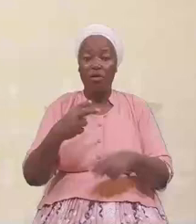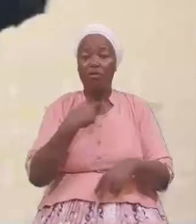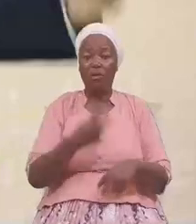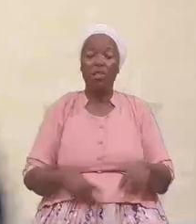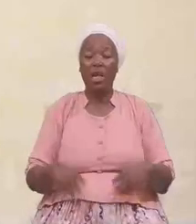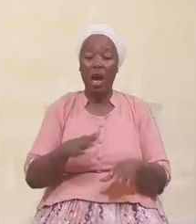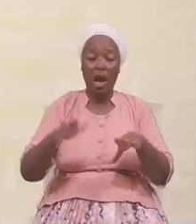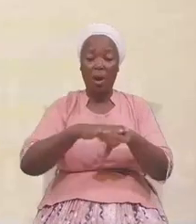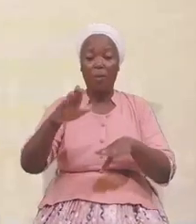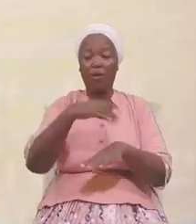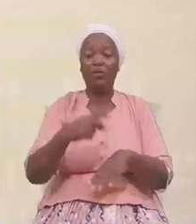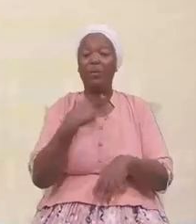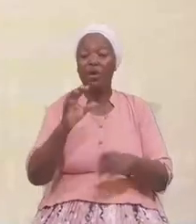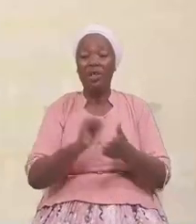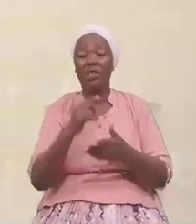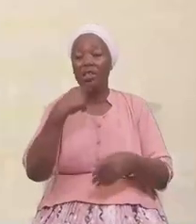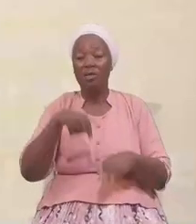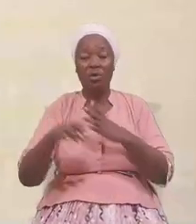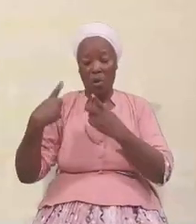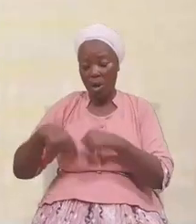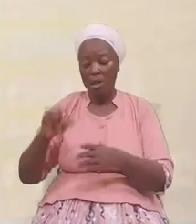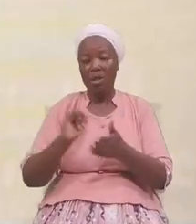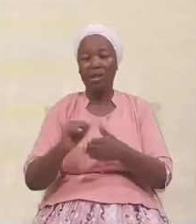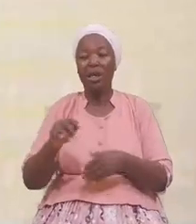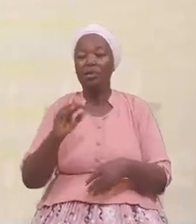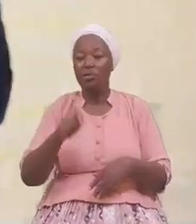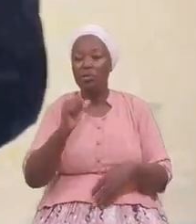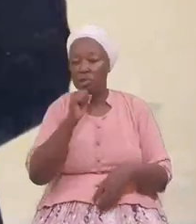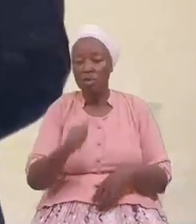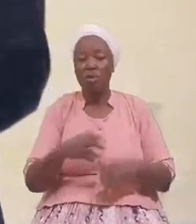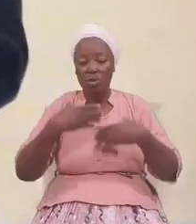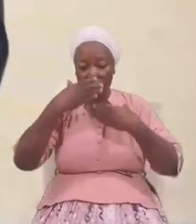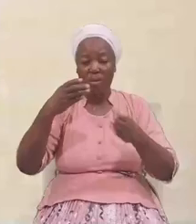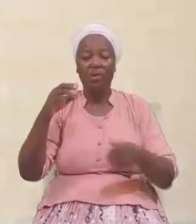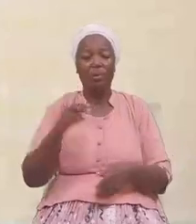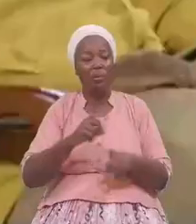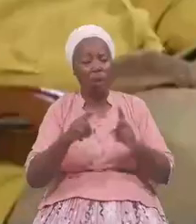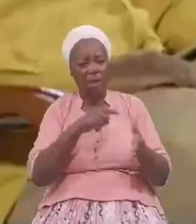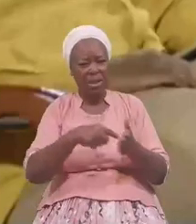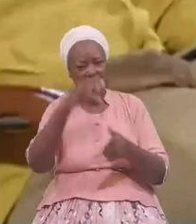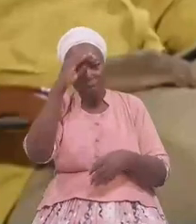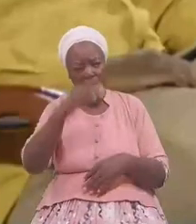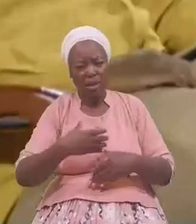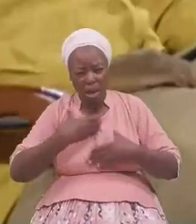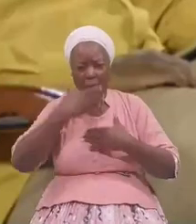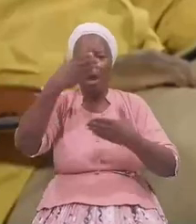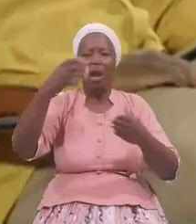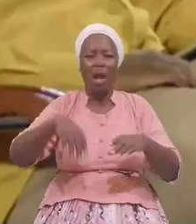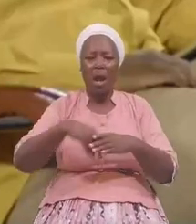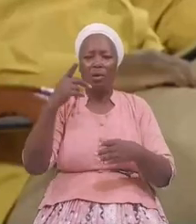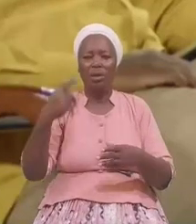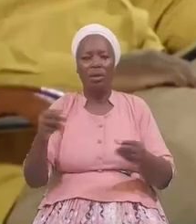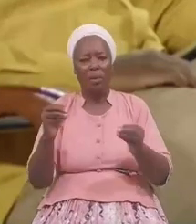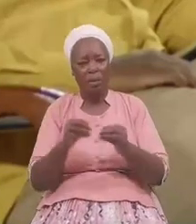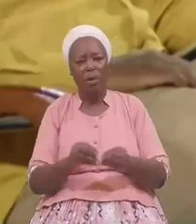tu élever ta voix et au-dessus de ce qui te dit de ne pas crier. Il criait beaucoup